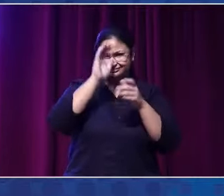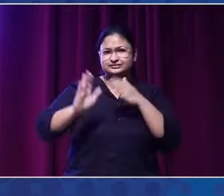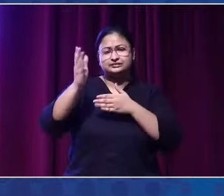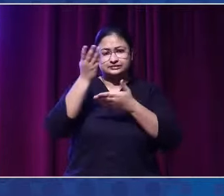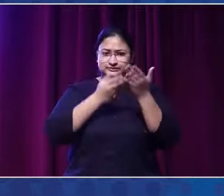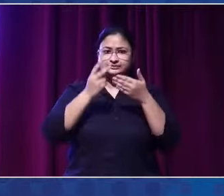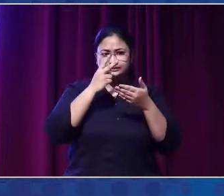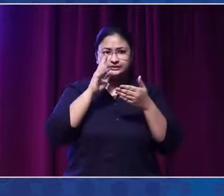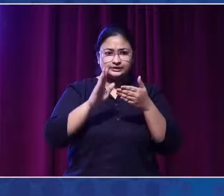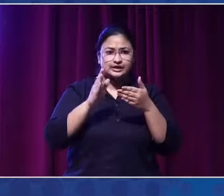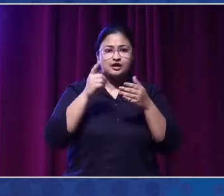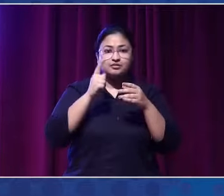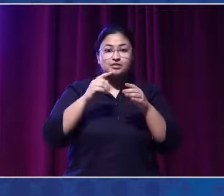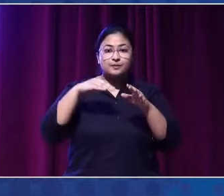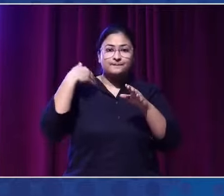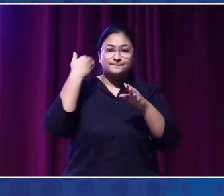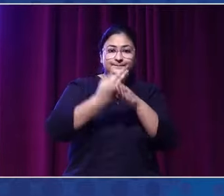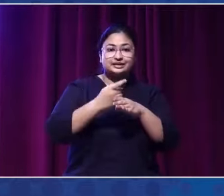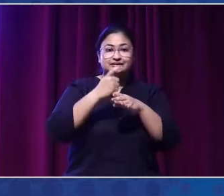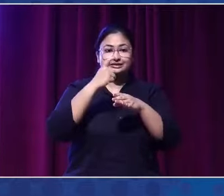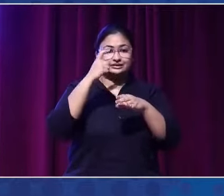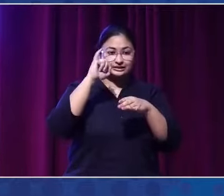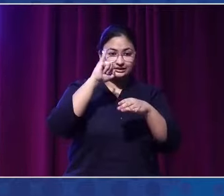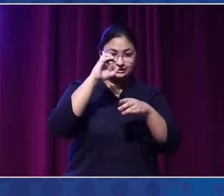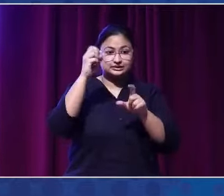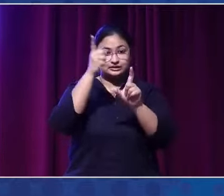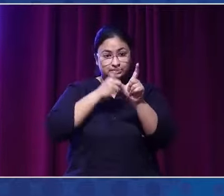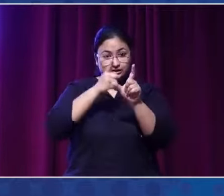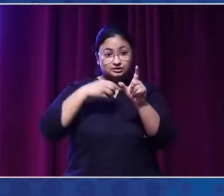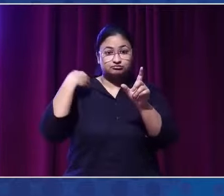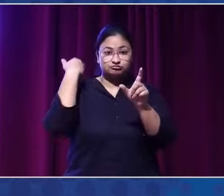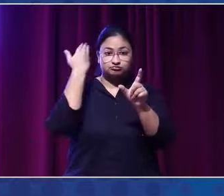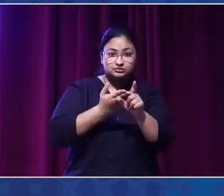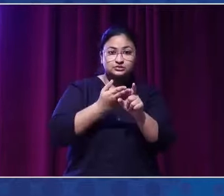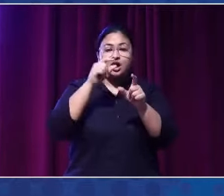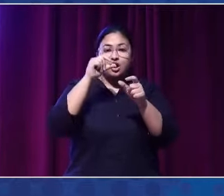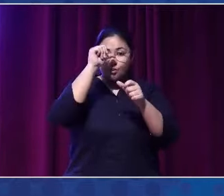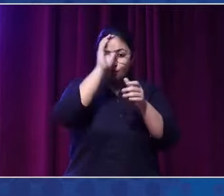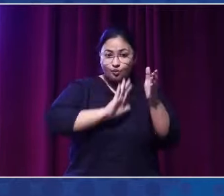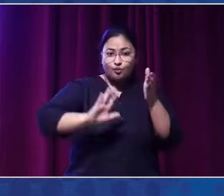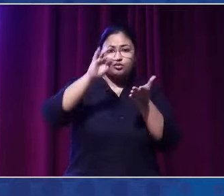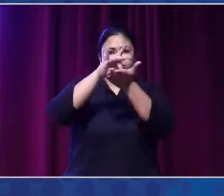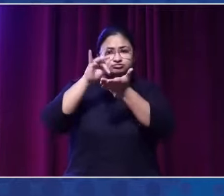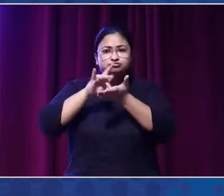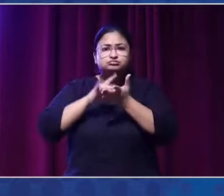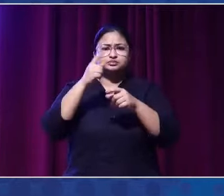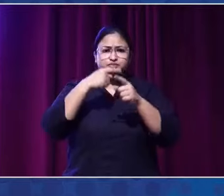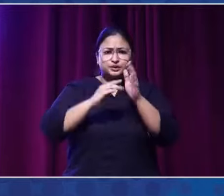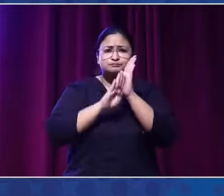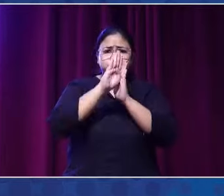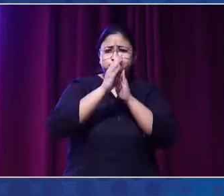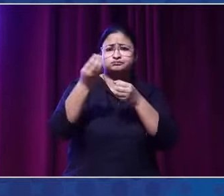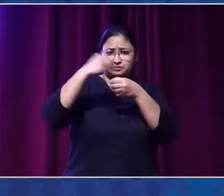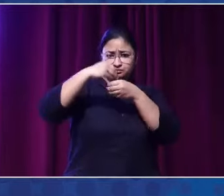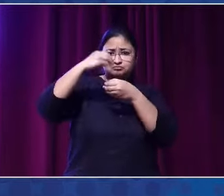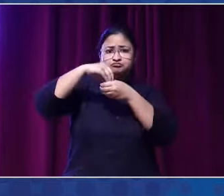और पिछले 70 सालों में इन्होंने देश की एक एक चीज में, तरक्की में और कार्य में भाग लिया है। इनको भी